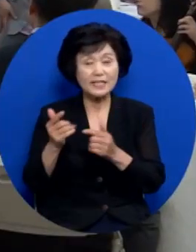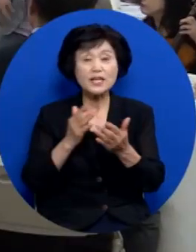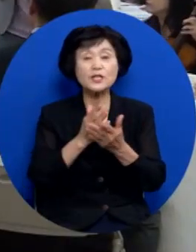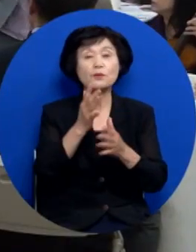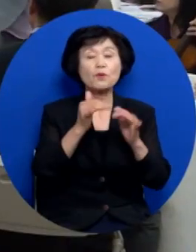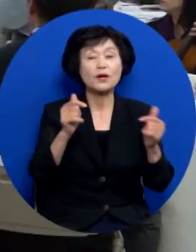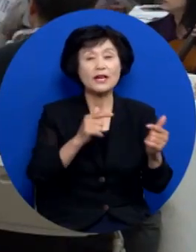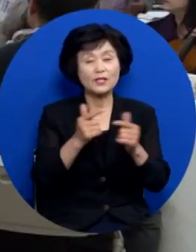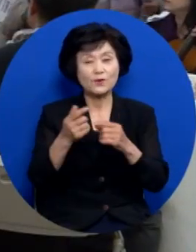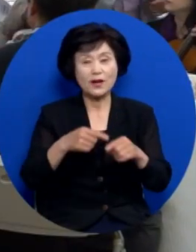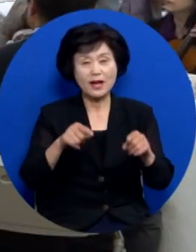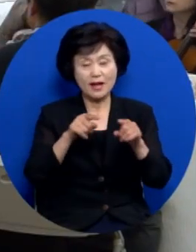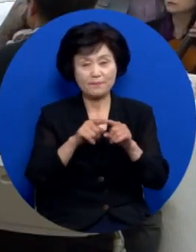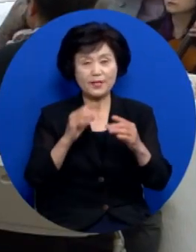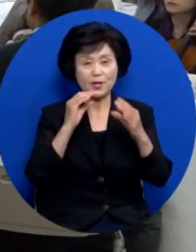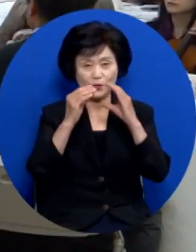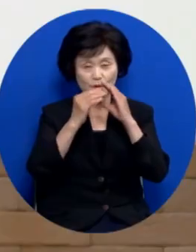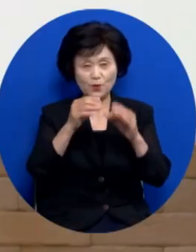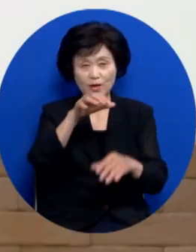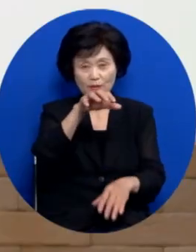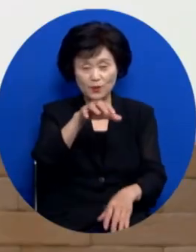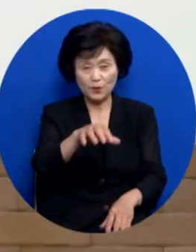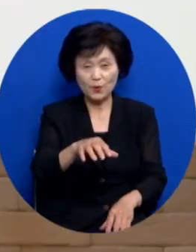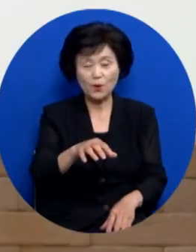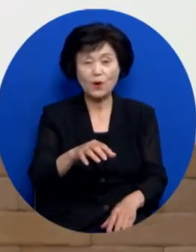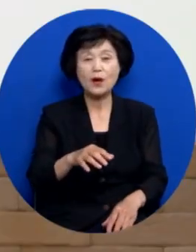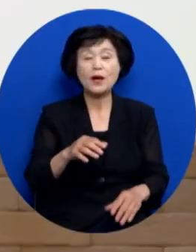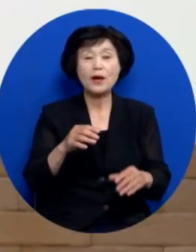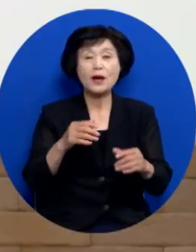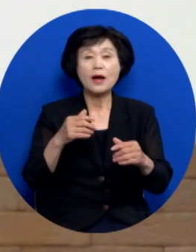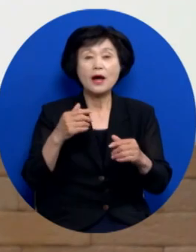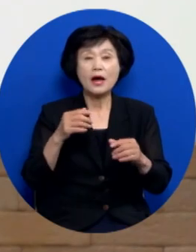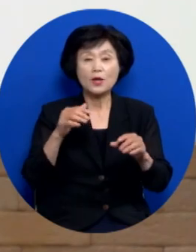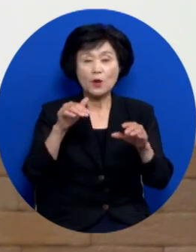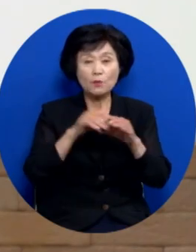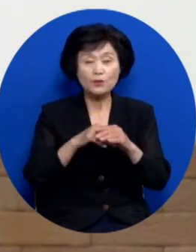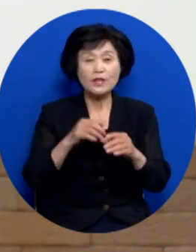소통하는 장으로 해마다 목회안의 예술에 참여와 효과를 모색하고 있습니다